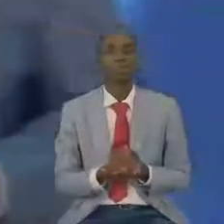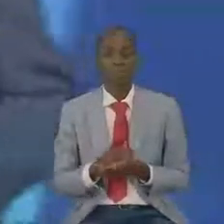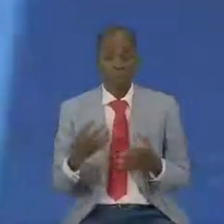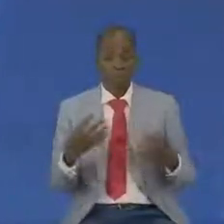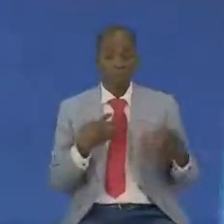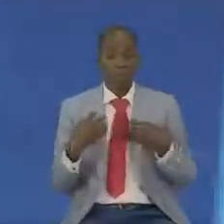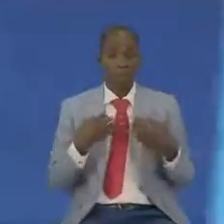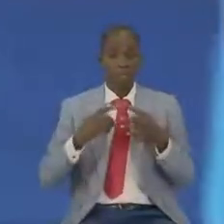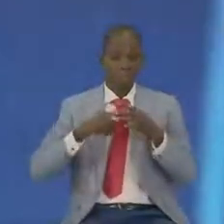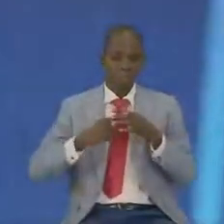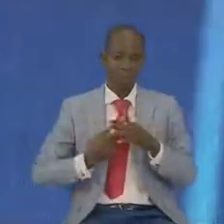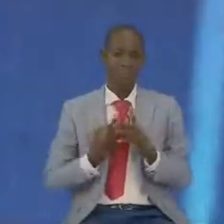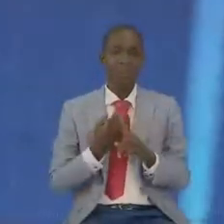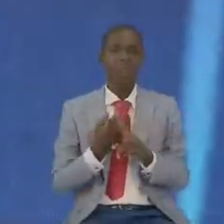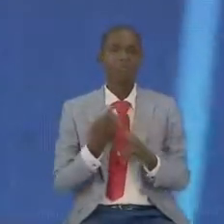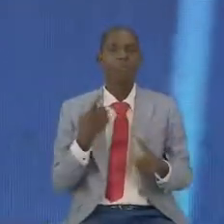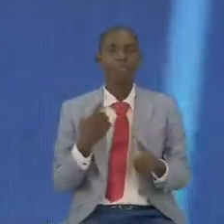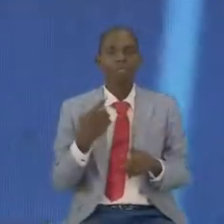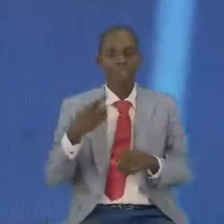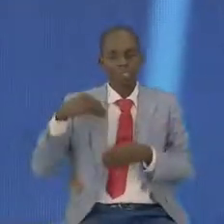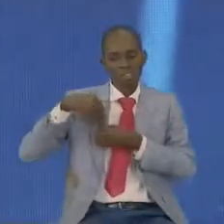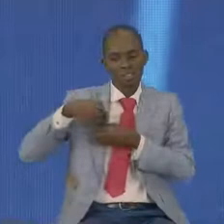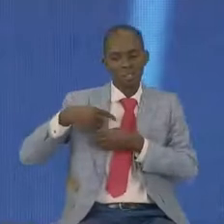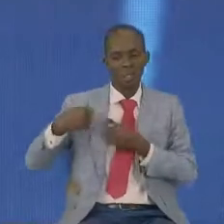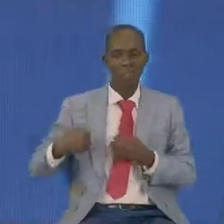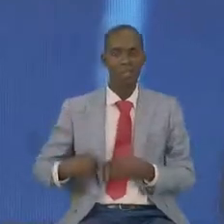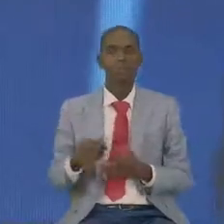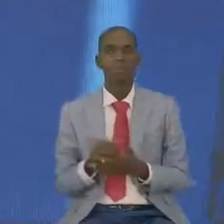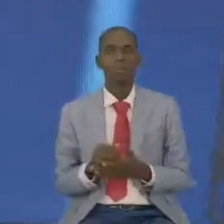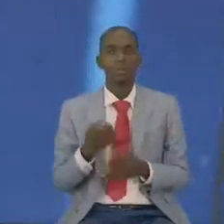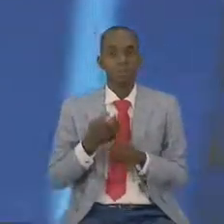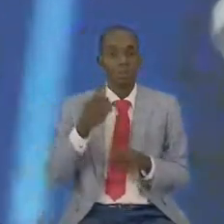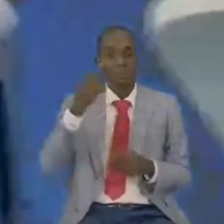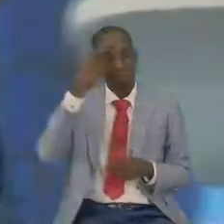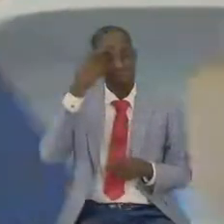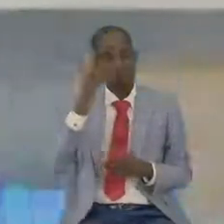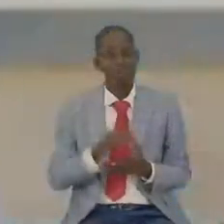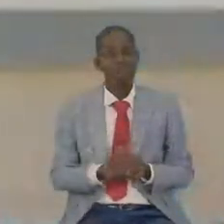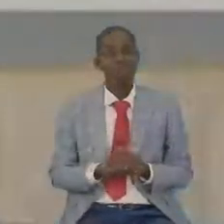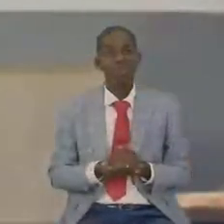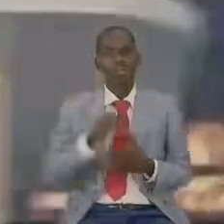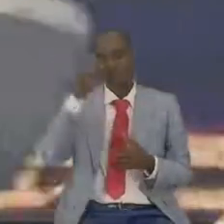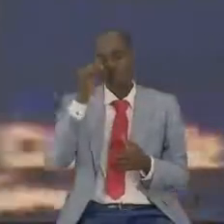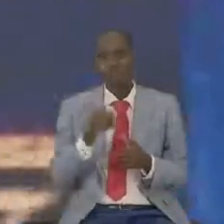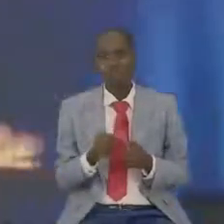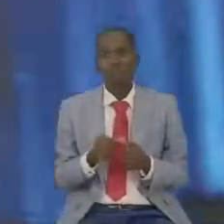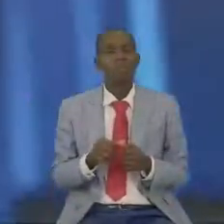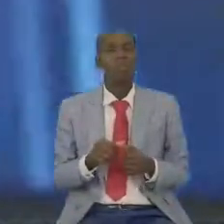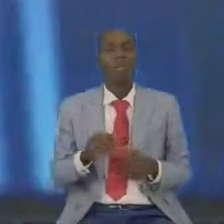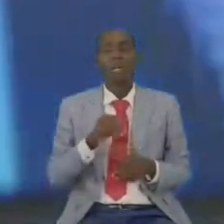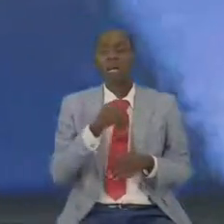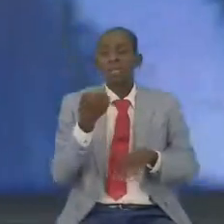Les murmures commencent dans le cœur, dans l'esprit, une fois encore. Lorsque quelqu'un